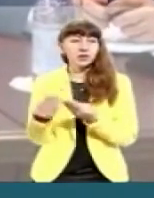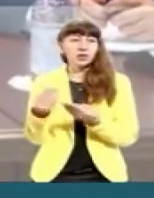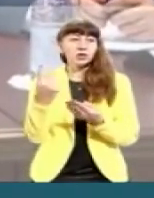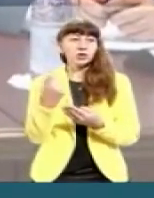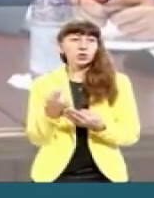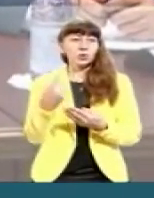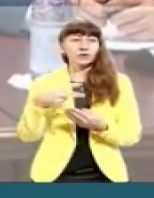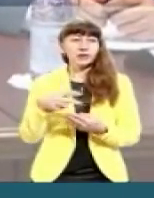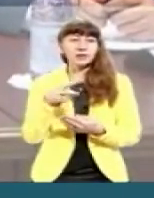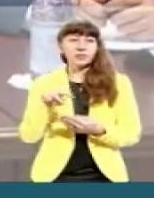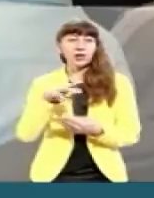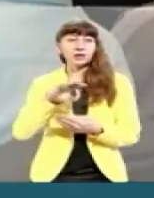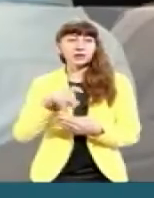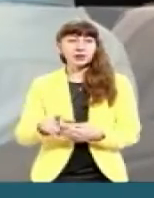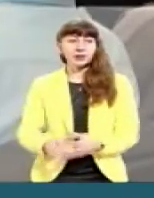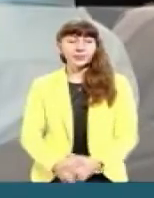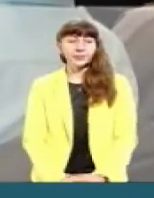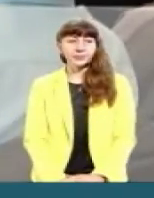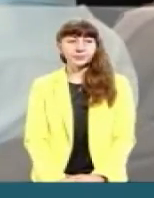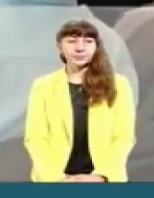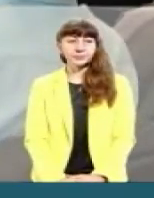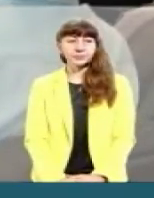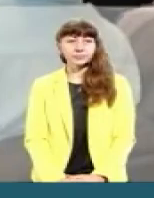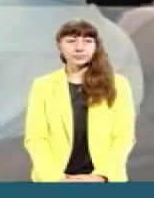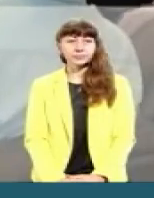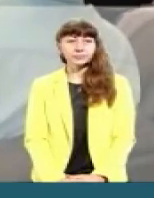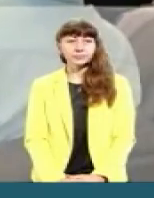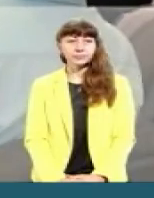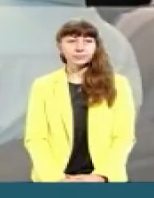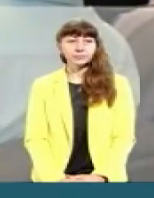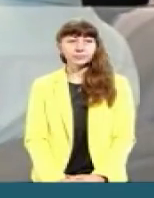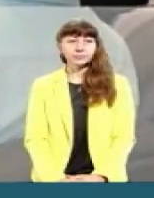120 миллиард теңге бөлінген. Жанар Ержанова, Манарбек Қосқолов, Қостанай телеарнасы.